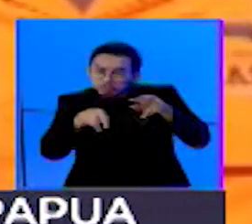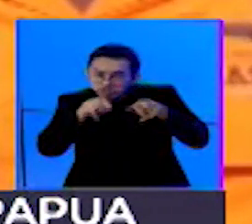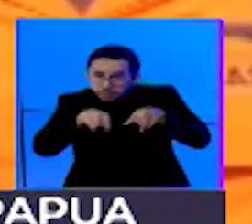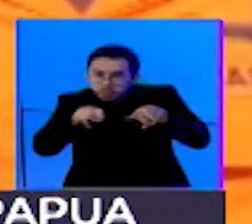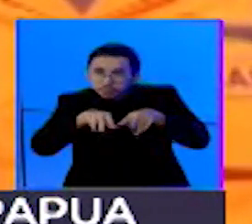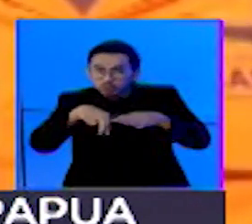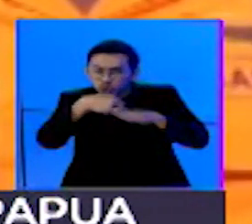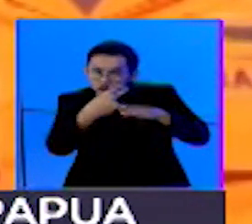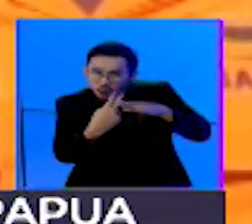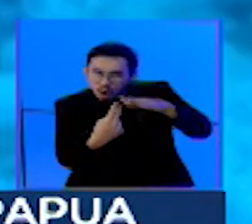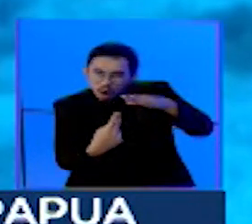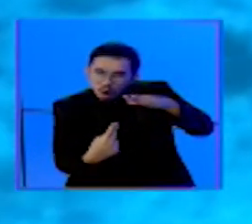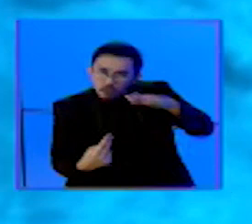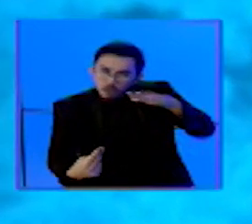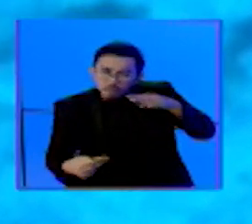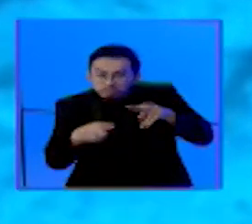melakukan pengecekan.